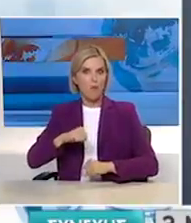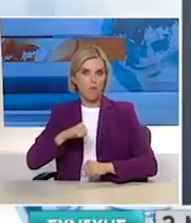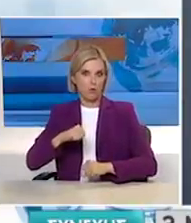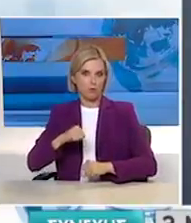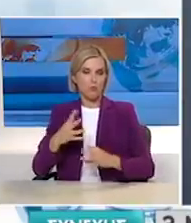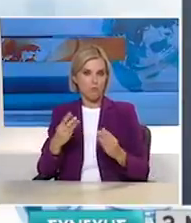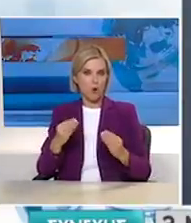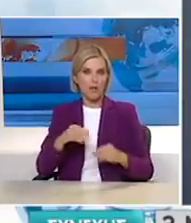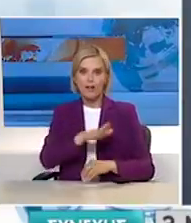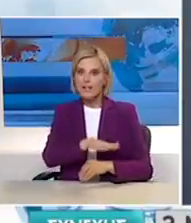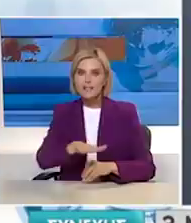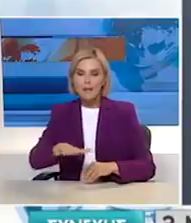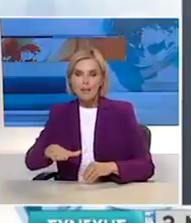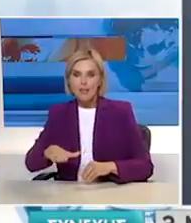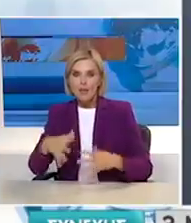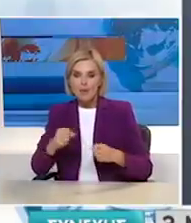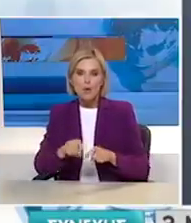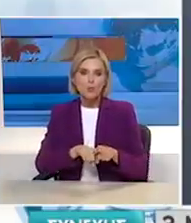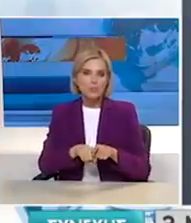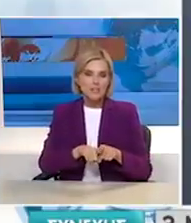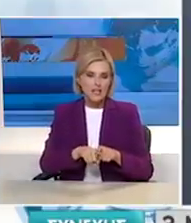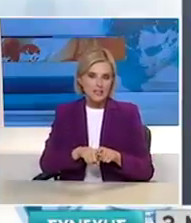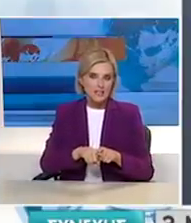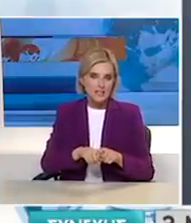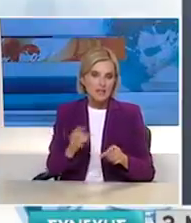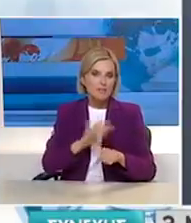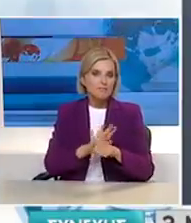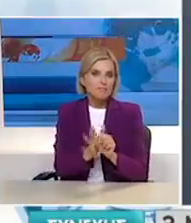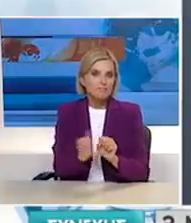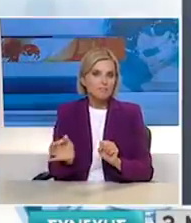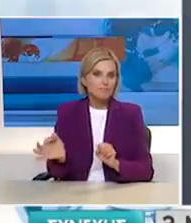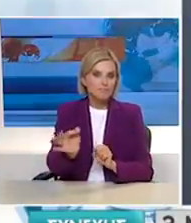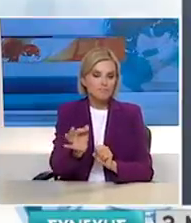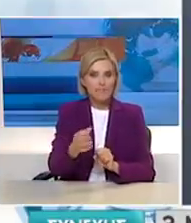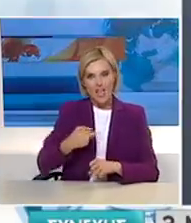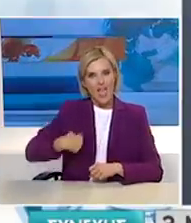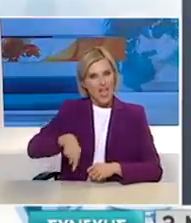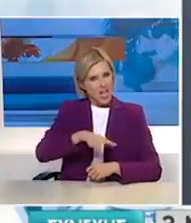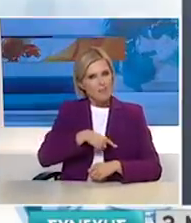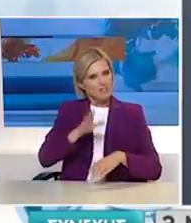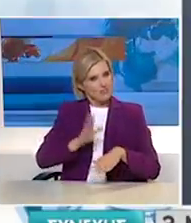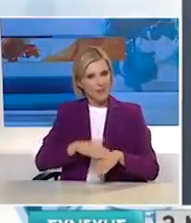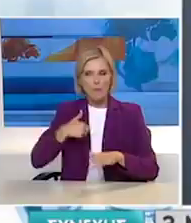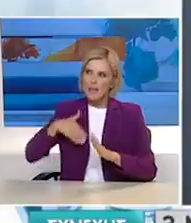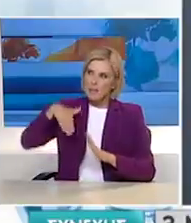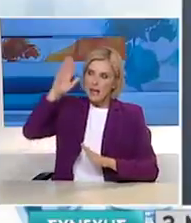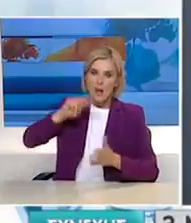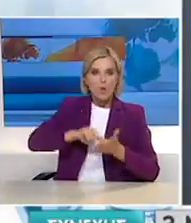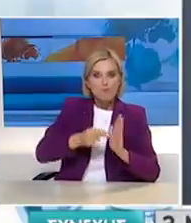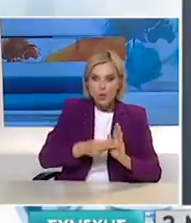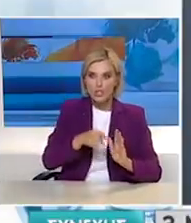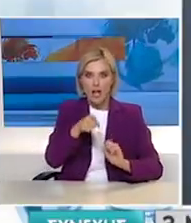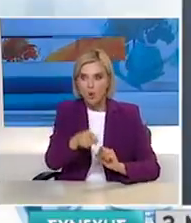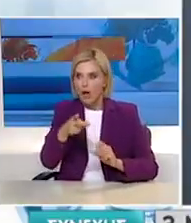στα παιδιά που έχει σχέση με αυτή την επιδημία, ένας φόβος που τους μεταφέρουμε και εμείς οι μεγάλοι, και στην